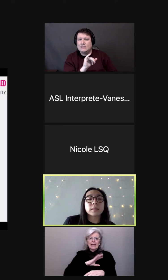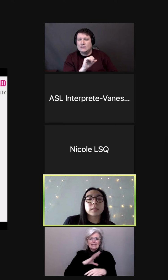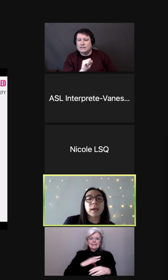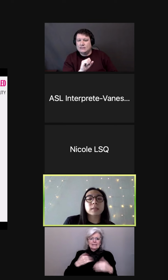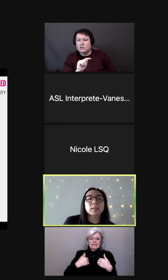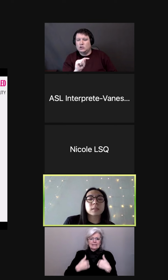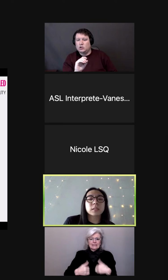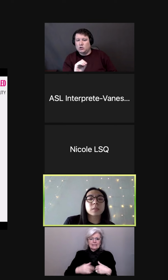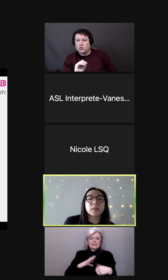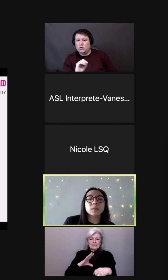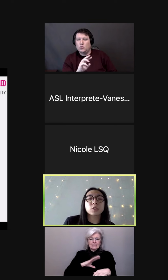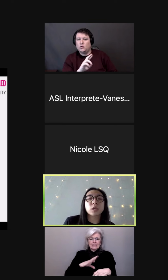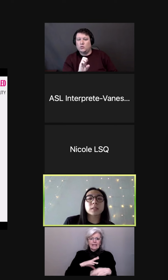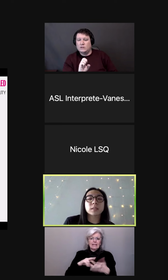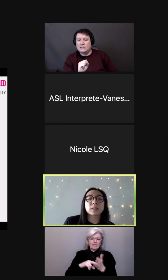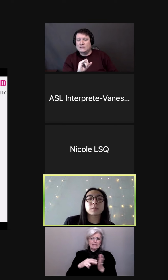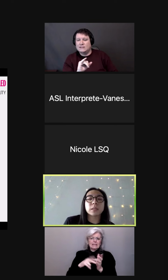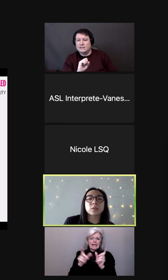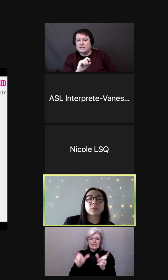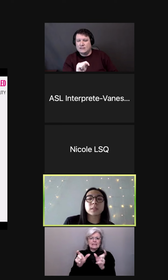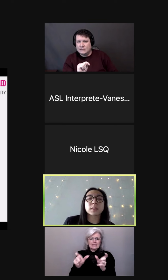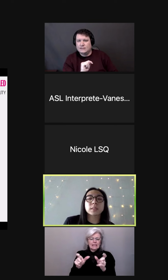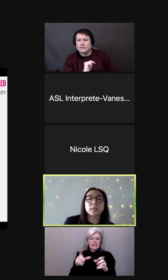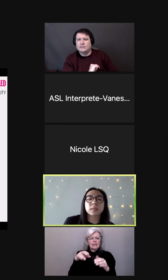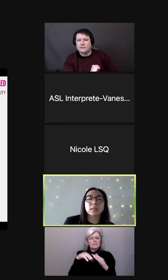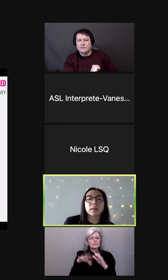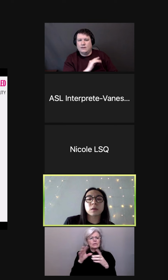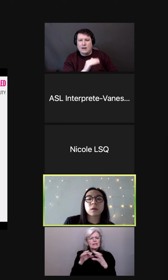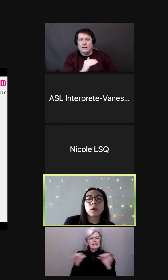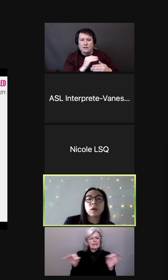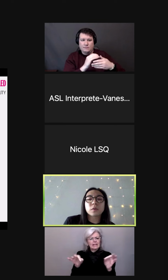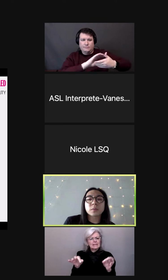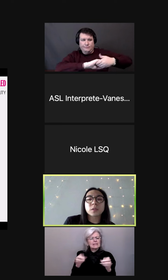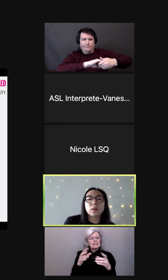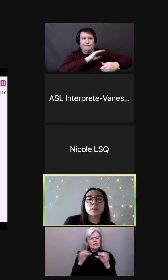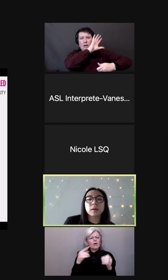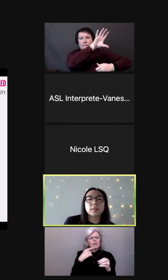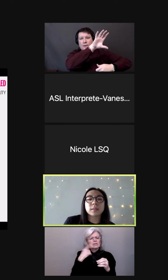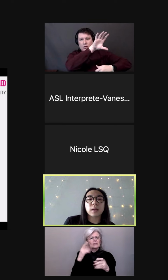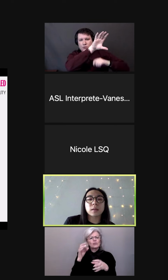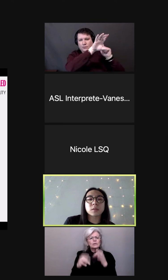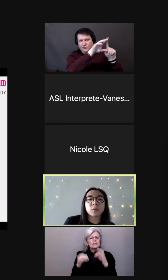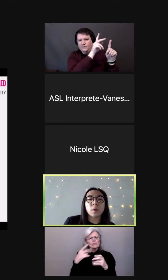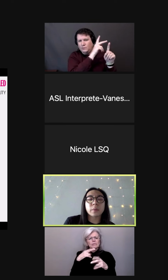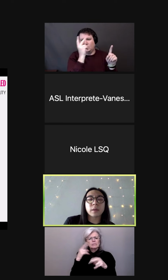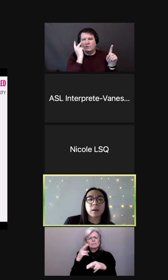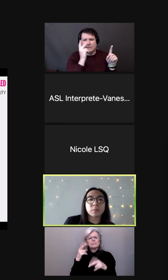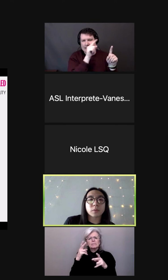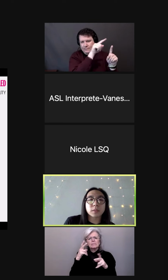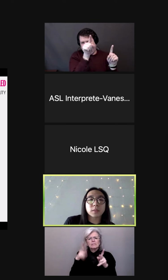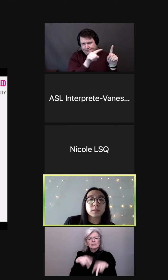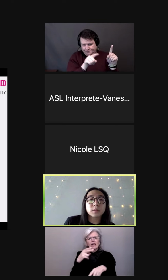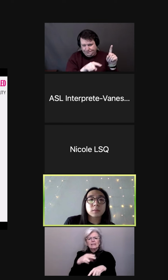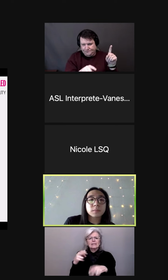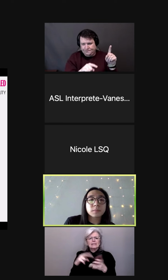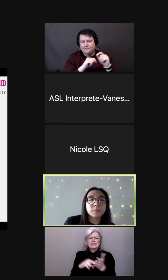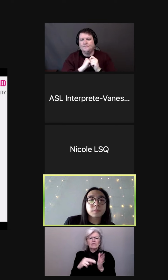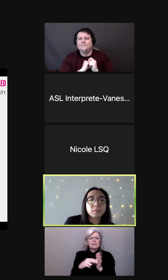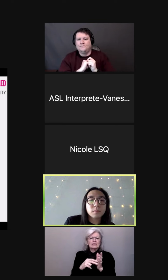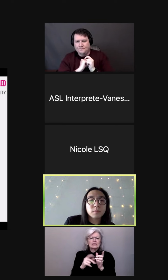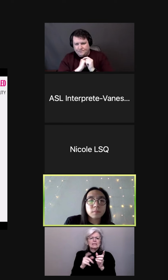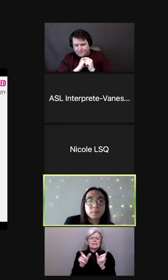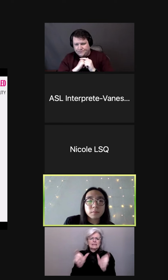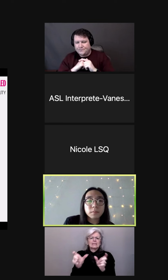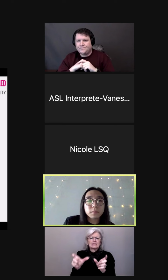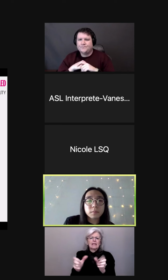ce texte, on voit que la justice pour les personnes handicapées signifie résister ensemble